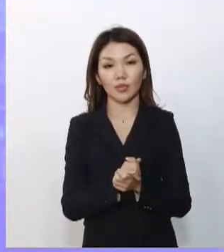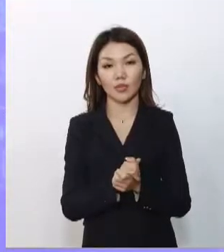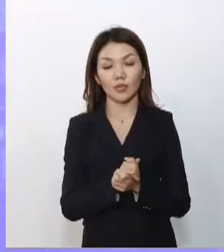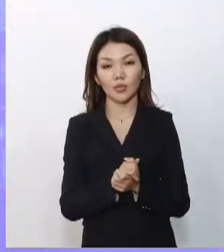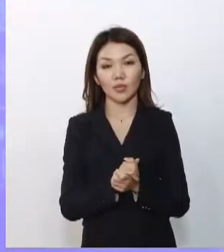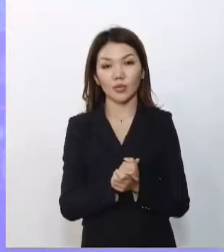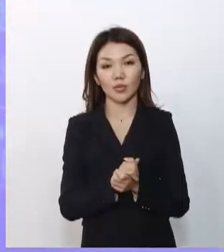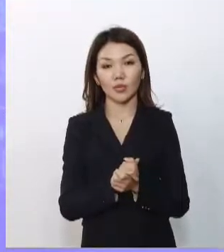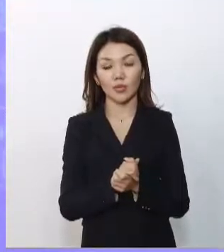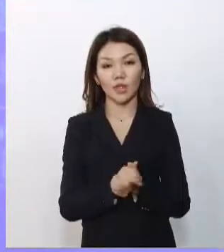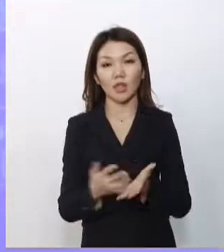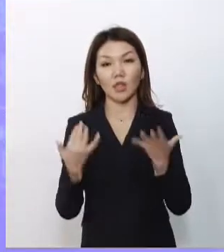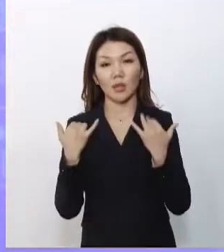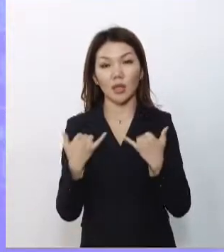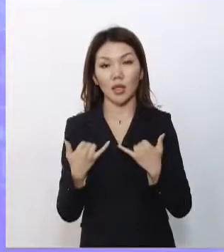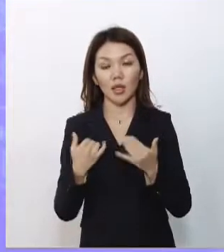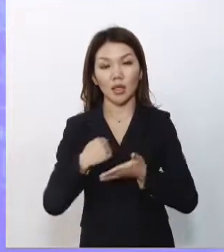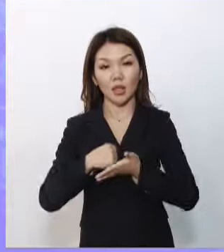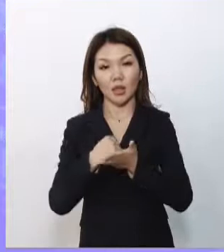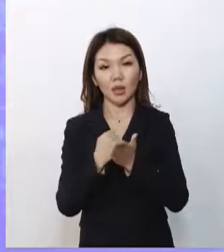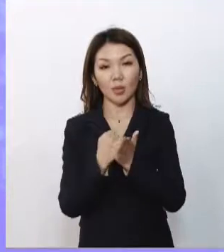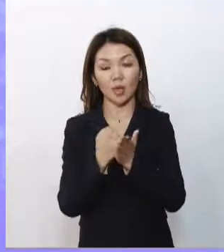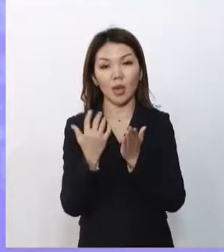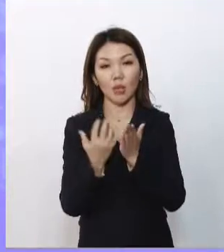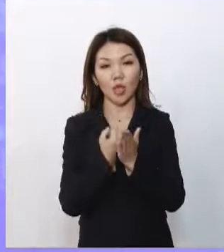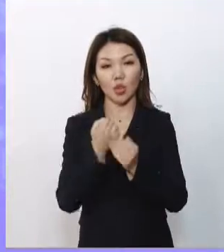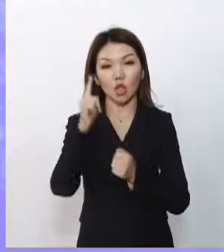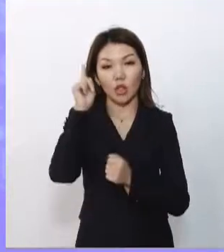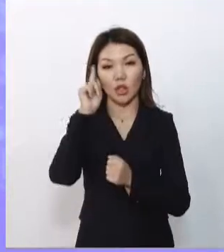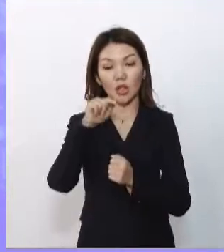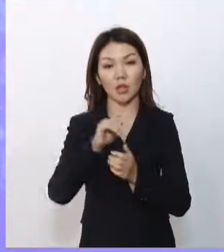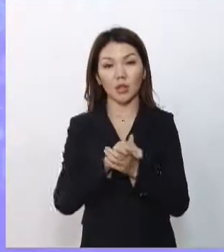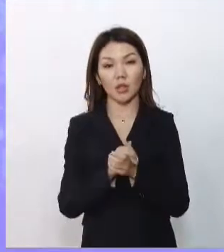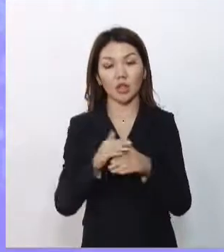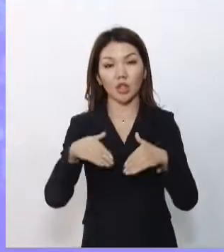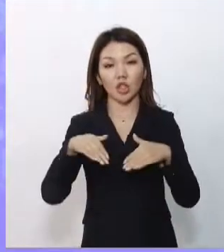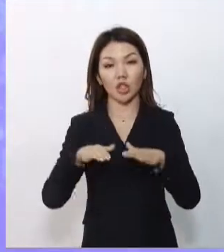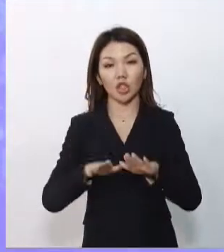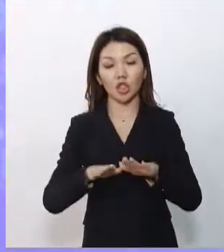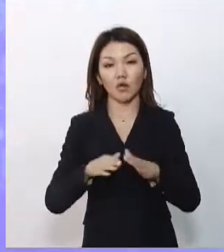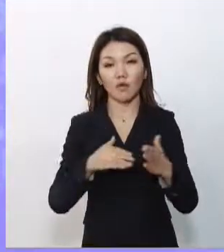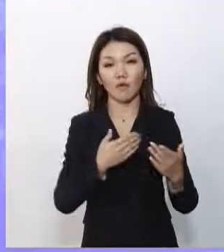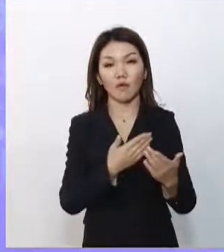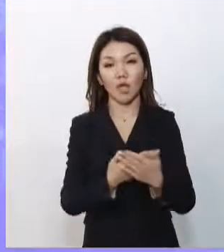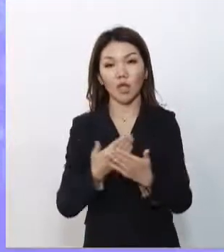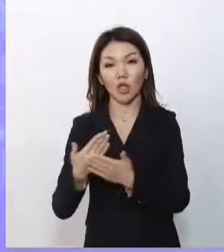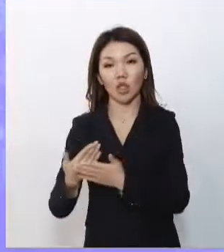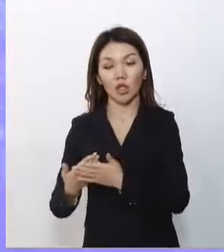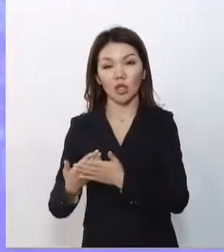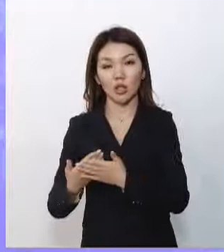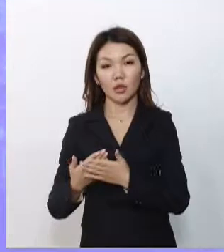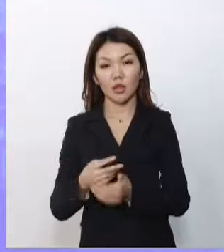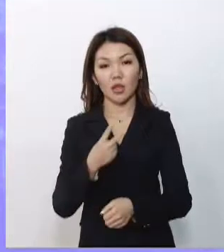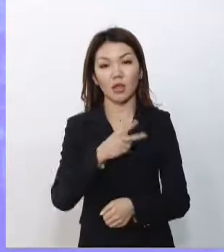сложить. Теперь закрепим полученные знания, решив выражение. Сумму